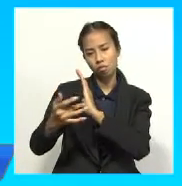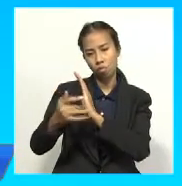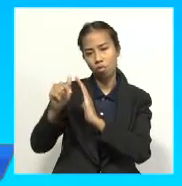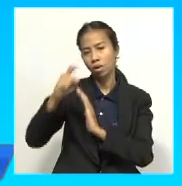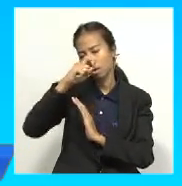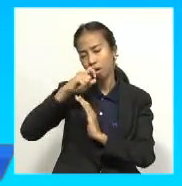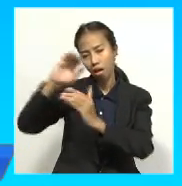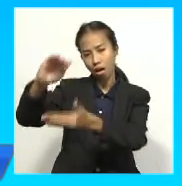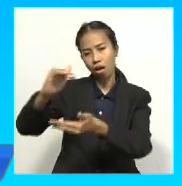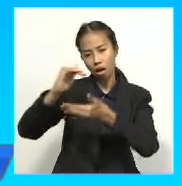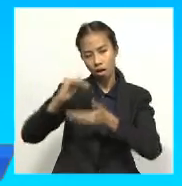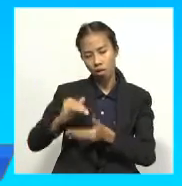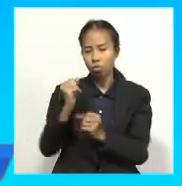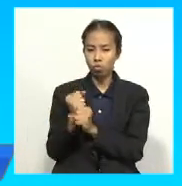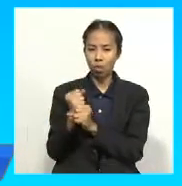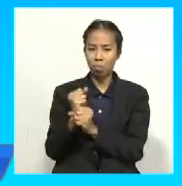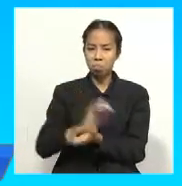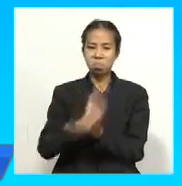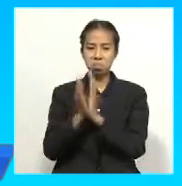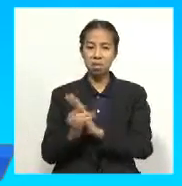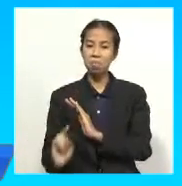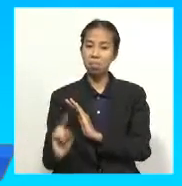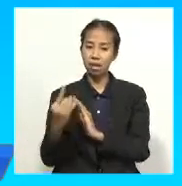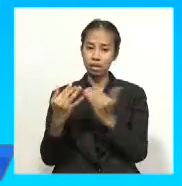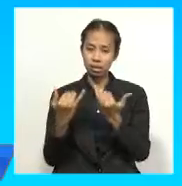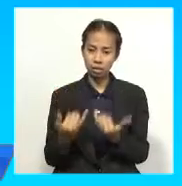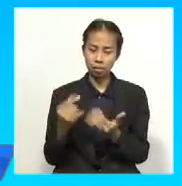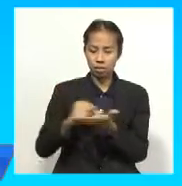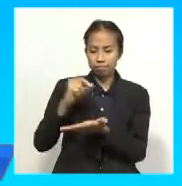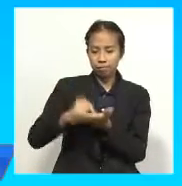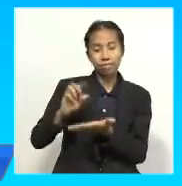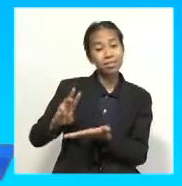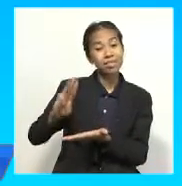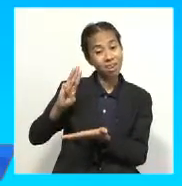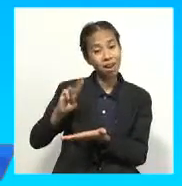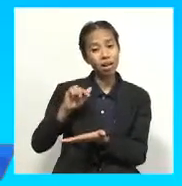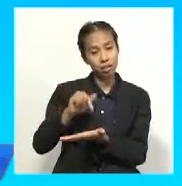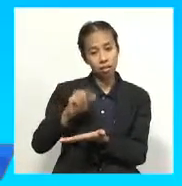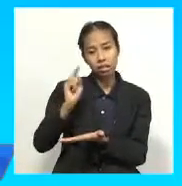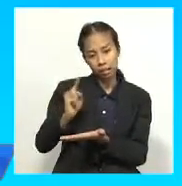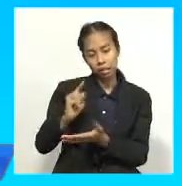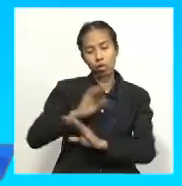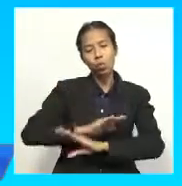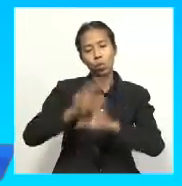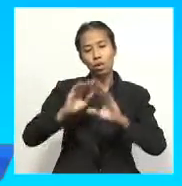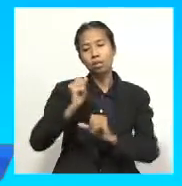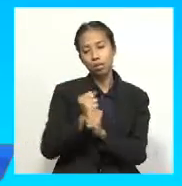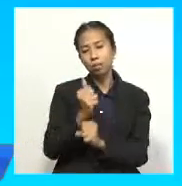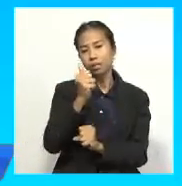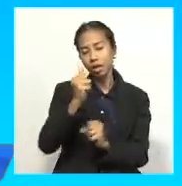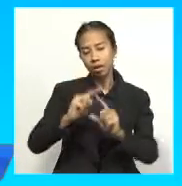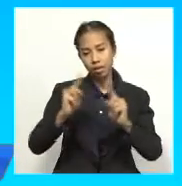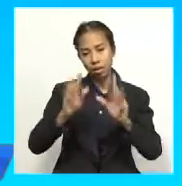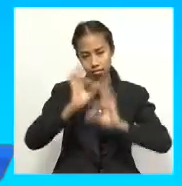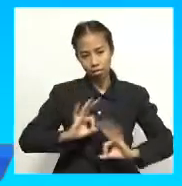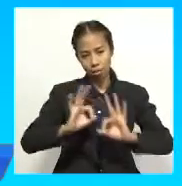ามาในไทยแล้วก็มารีไซเคิลในประเทศไทยนะครับภายใต้อนุสัญญาบาเซลนะครับบอกว่าสามารถยกเลิกได้นะครับแต่ต้องมีการห